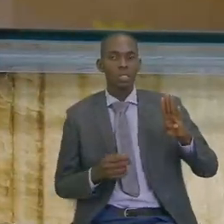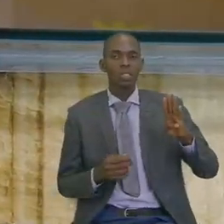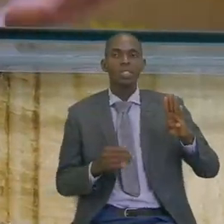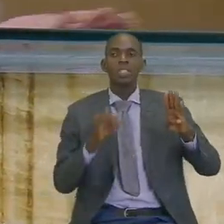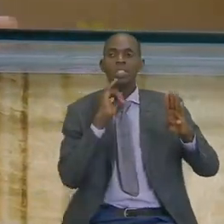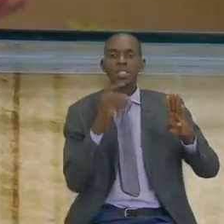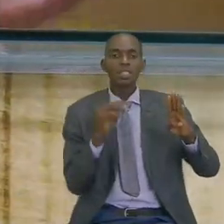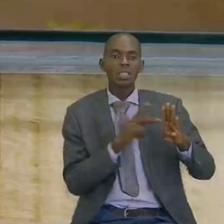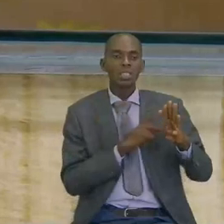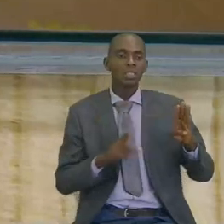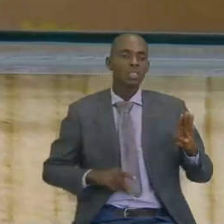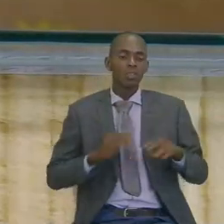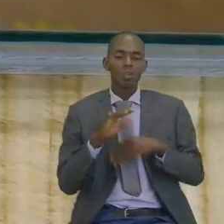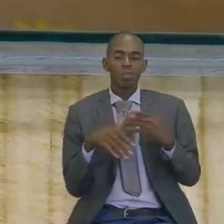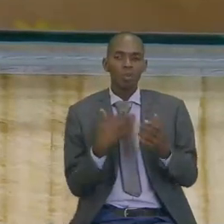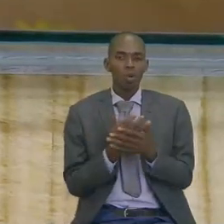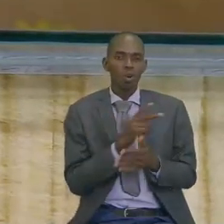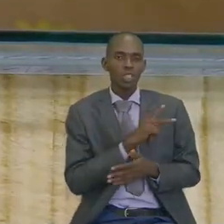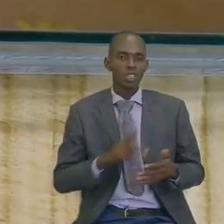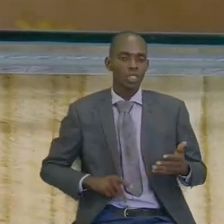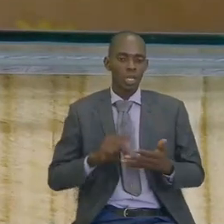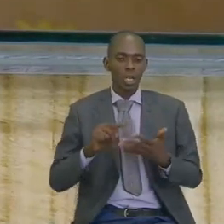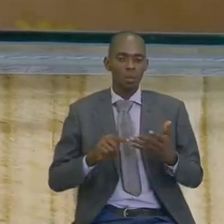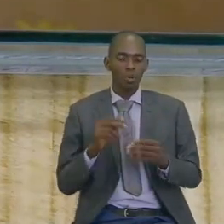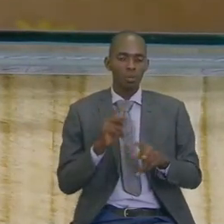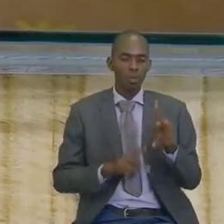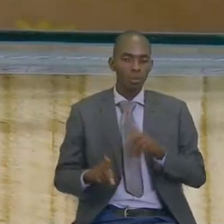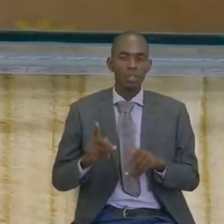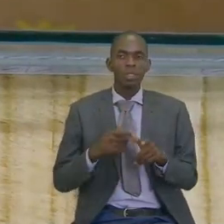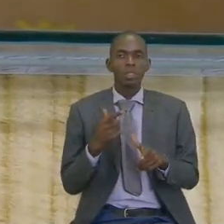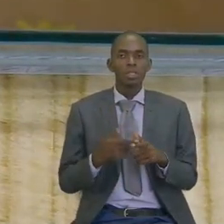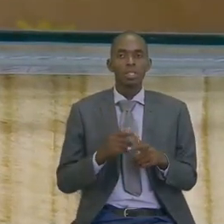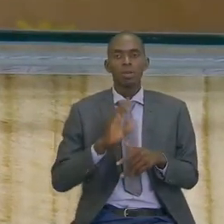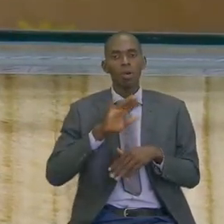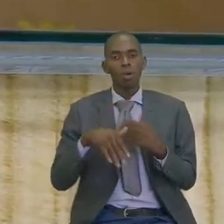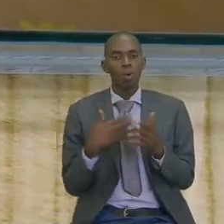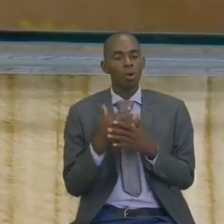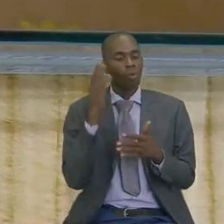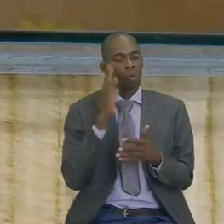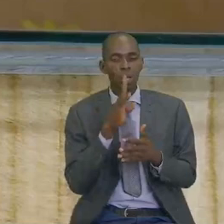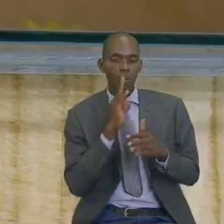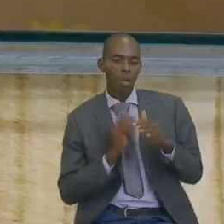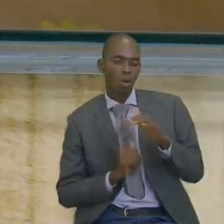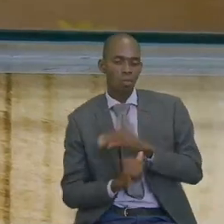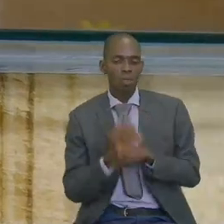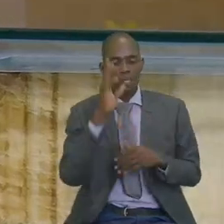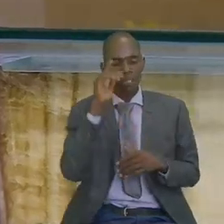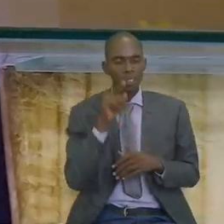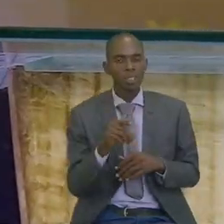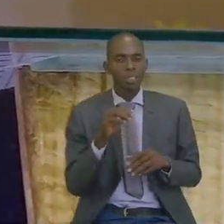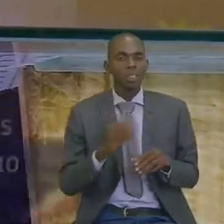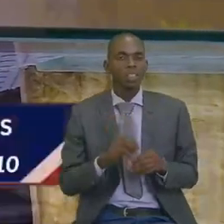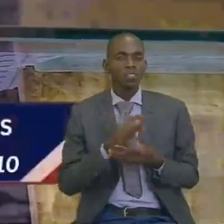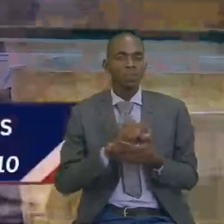c'est lui le roi des rois, et beaucoup de rois seront sous lui. Nous allons à Daniel 4,